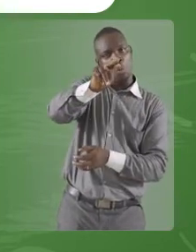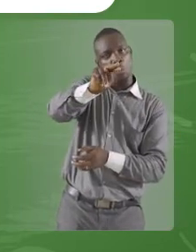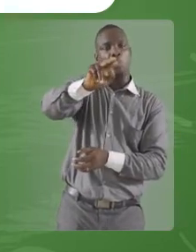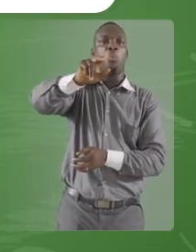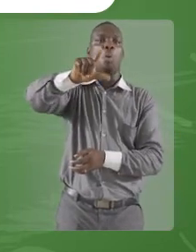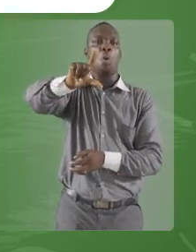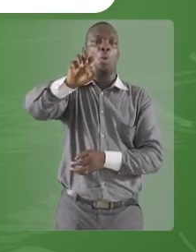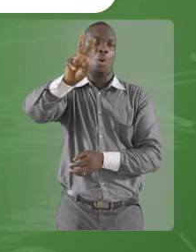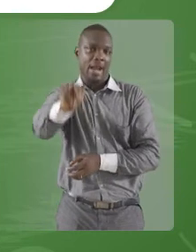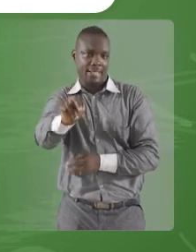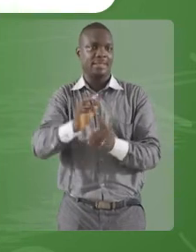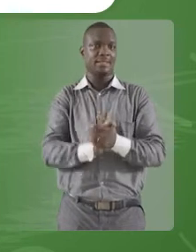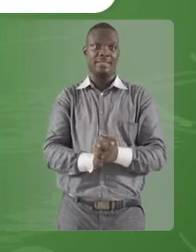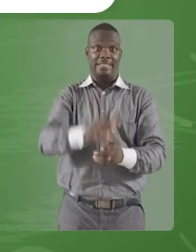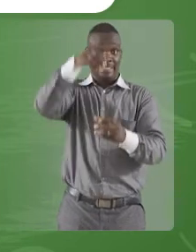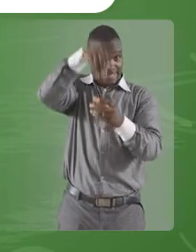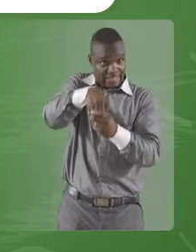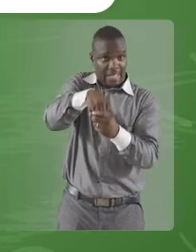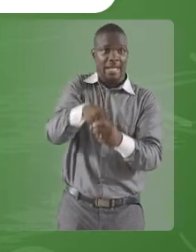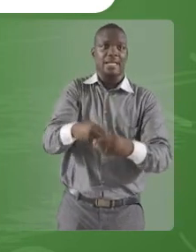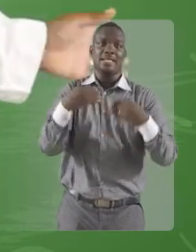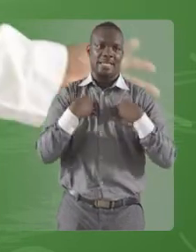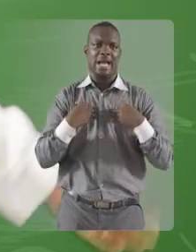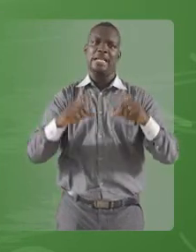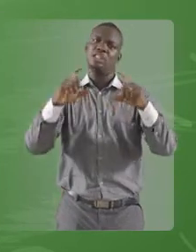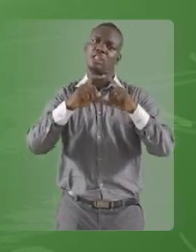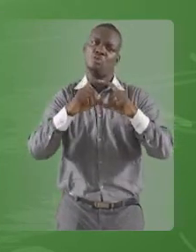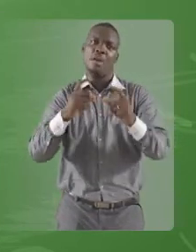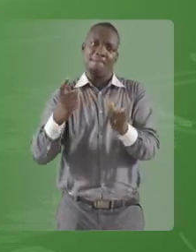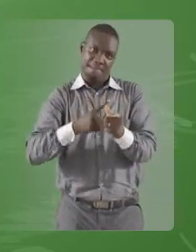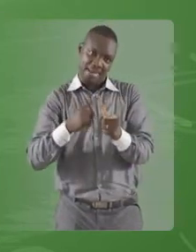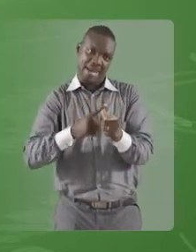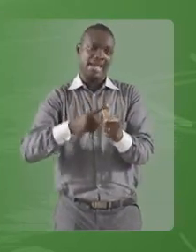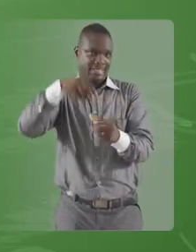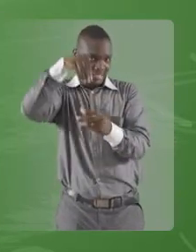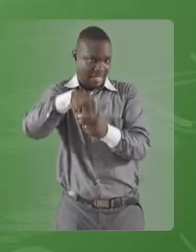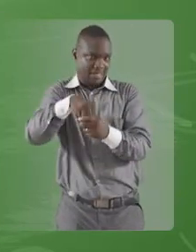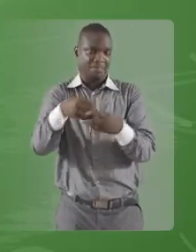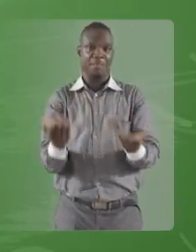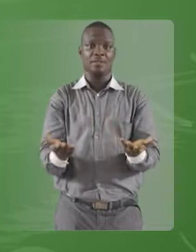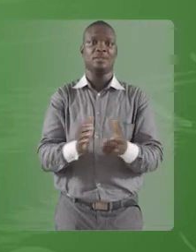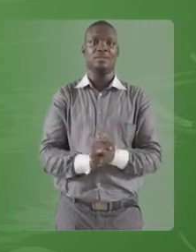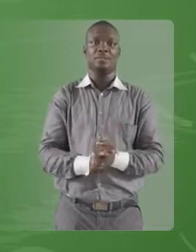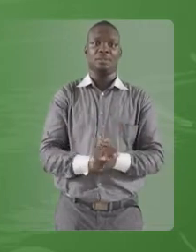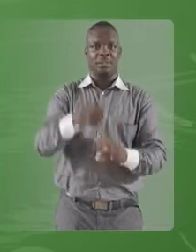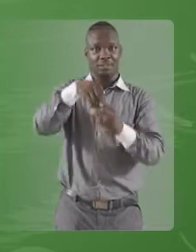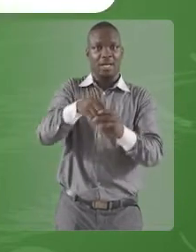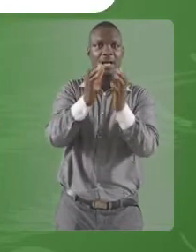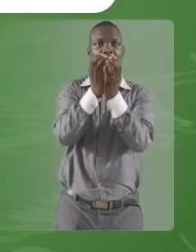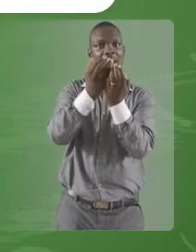trouvent les cellules mères de microspores. Au niveau de l'antenne